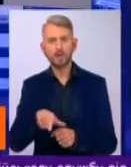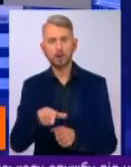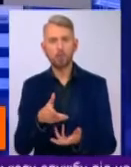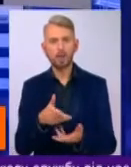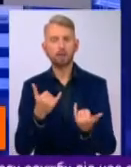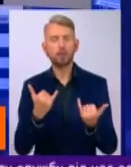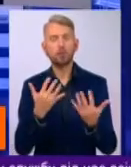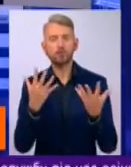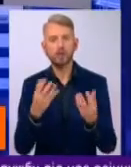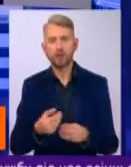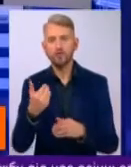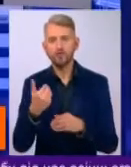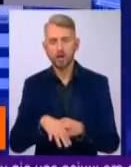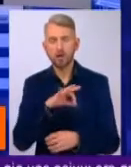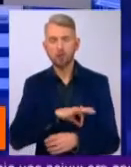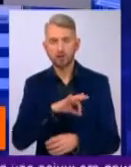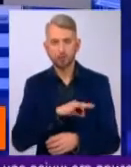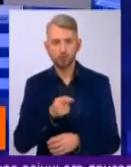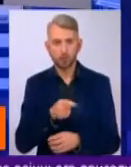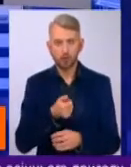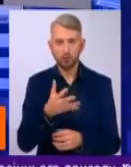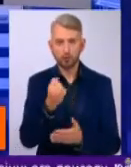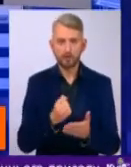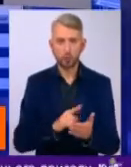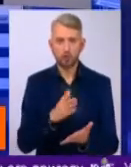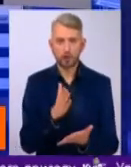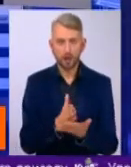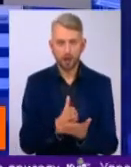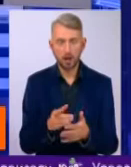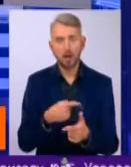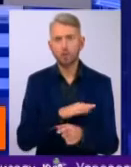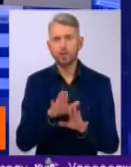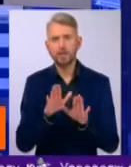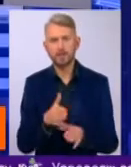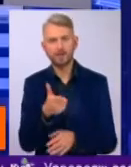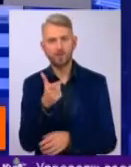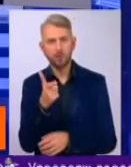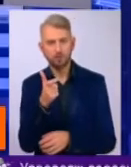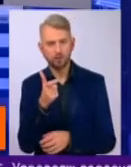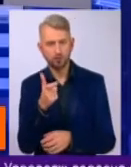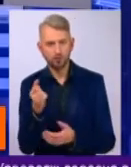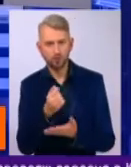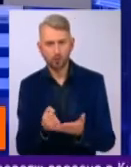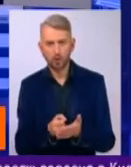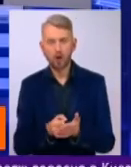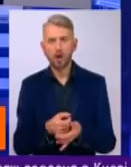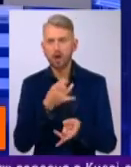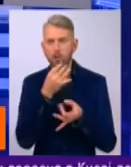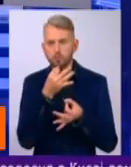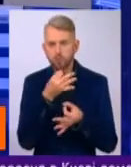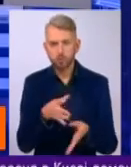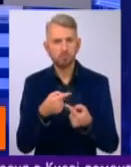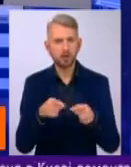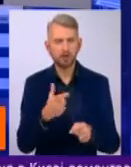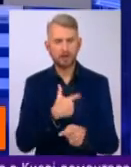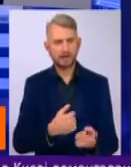на сьогоднішній день, вже користуючись тою кількістю зброї, які є, або не тільки вогнепальною зброєю, а в будь-який інший спосіб себе